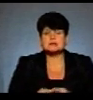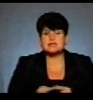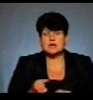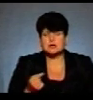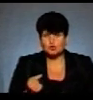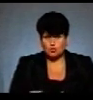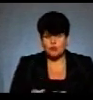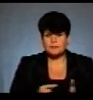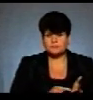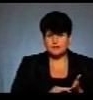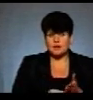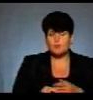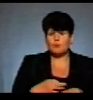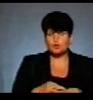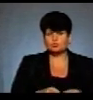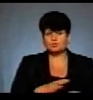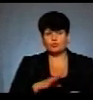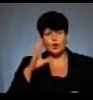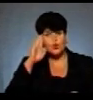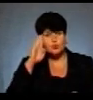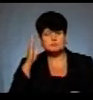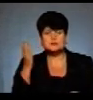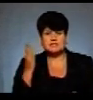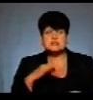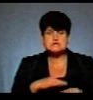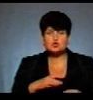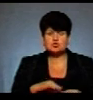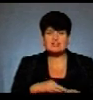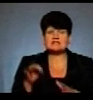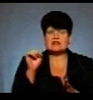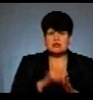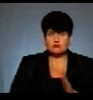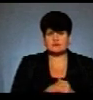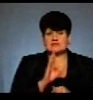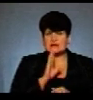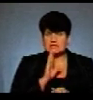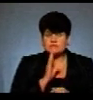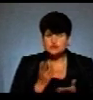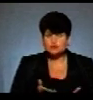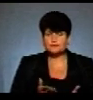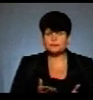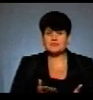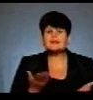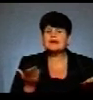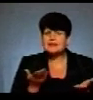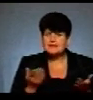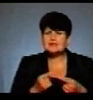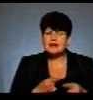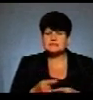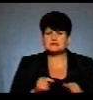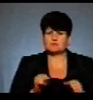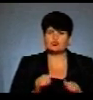як зазначили, булінгу, став хлопець, який познущався і вбив неповнолітню дівчину. От які наслідки можуть